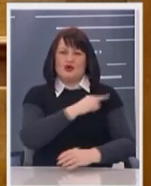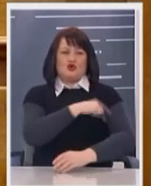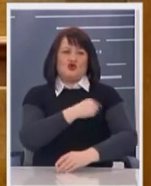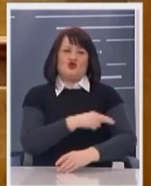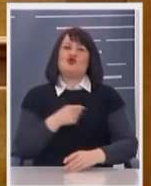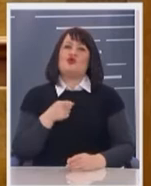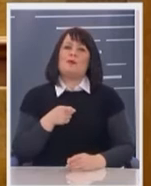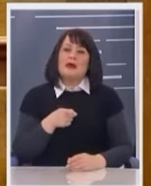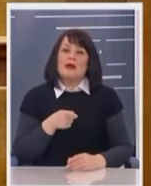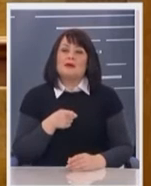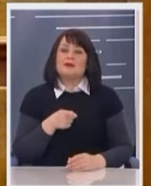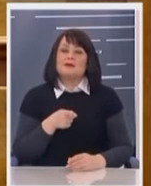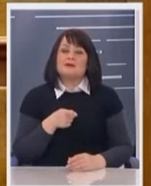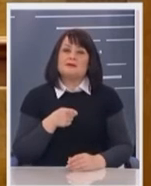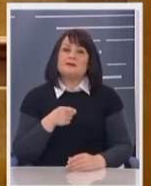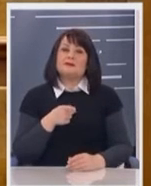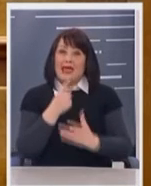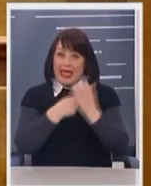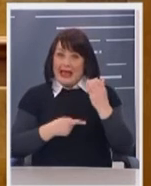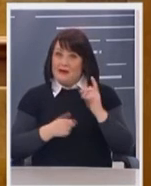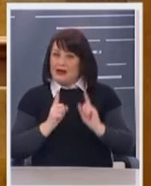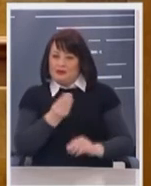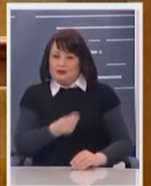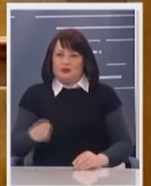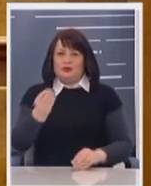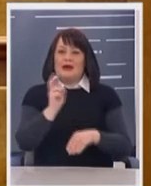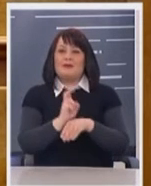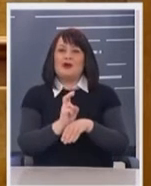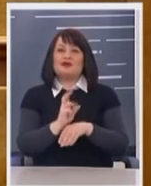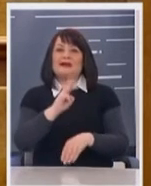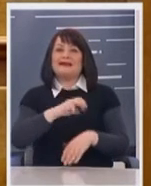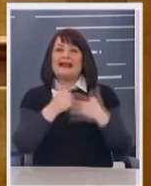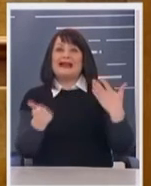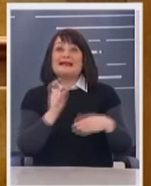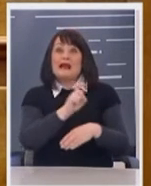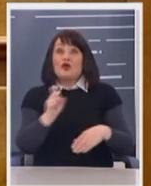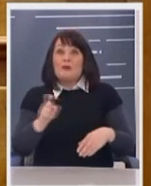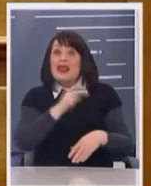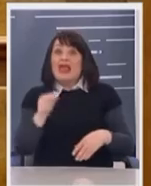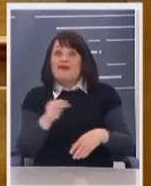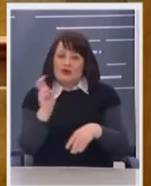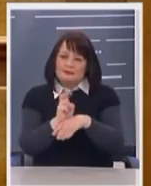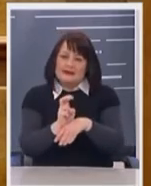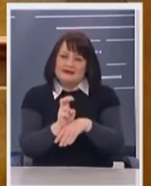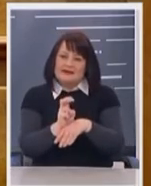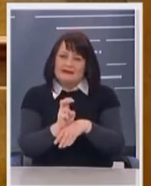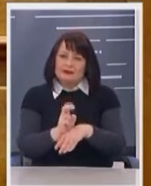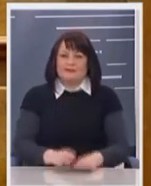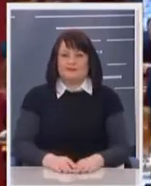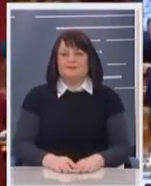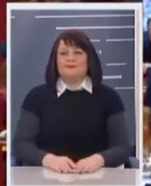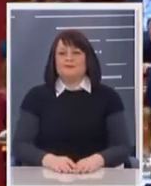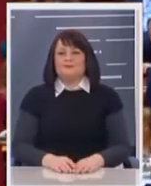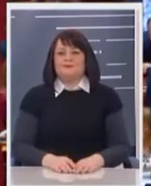μας είχαν όχι έλλειμμα, αλλά πλεώνασμα 36.000.000 ευρώ. Με δύο λόγια δηλαδή,